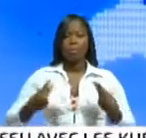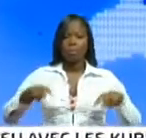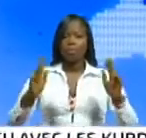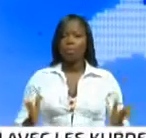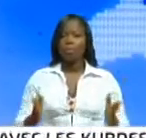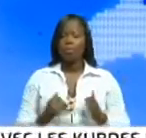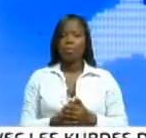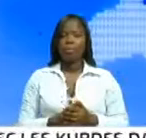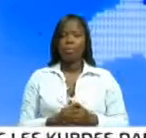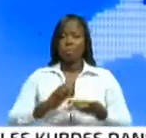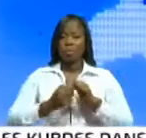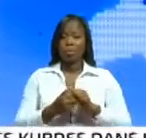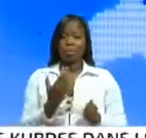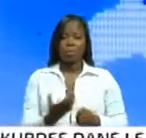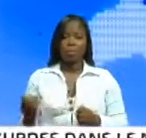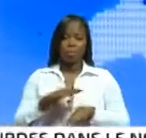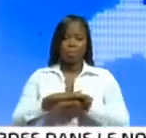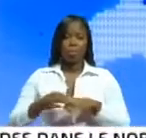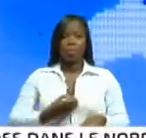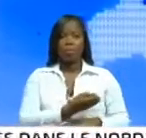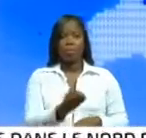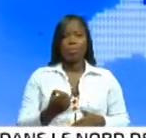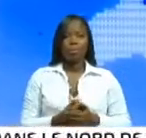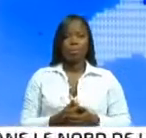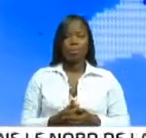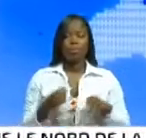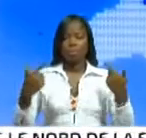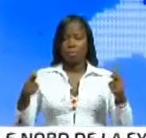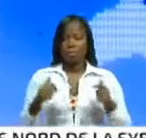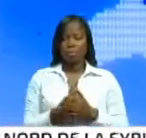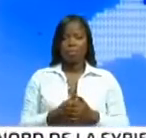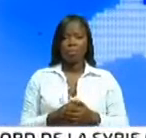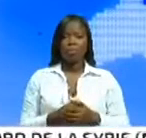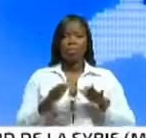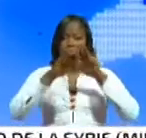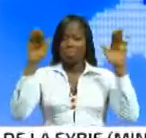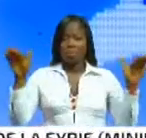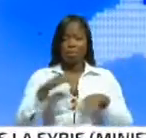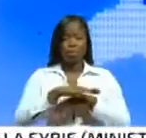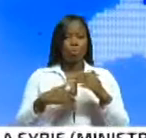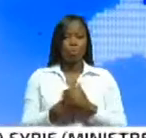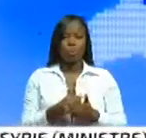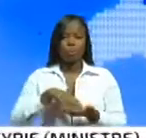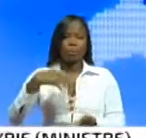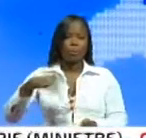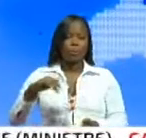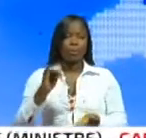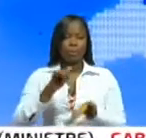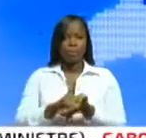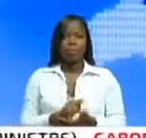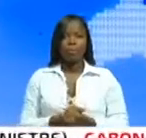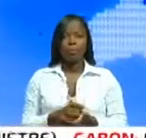enveloppe que les nombreuses charges qui pèsent sur eux les aliments de bétail la location des tentes la main d'oeuvre entre autres ces vendeurs soutiennent